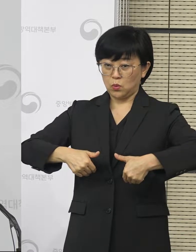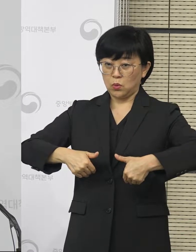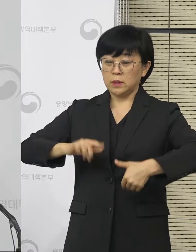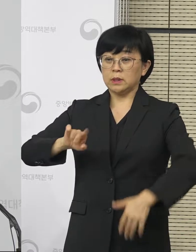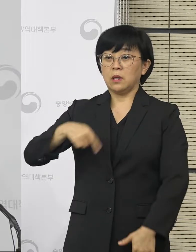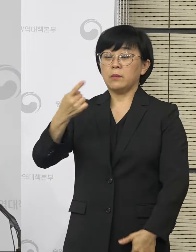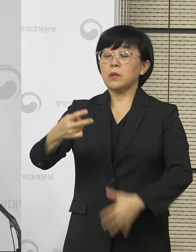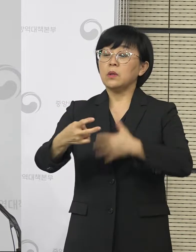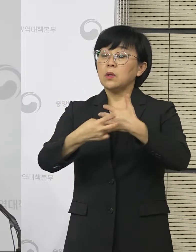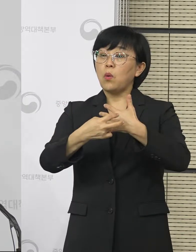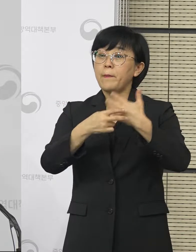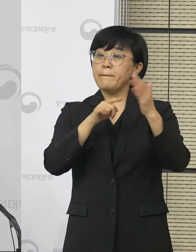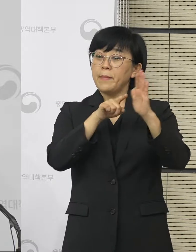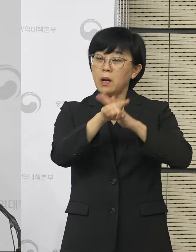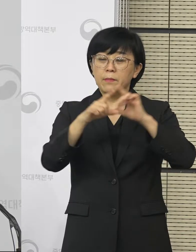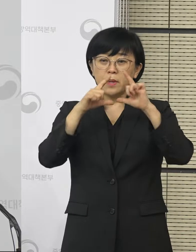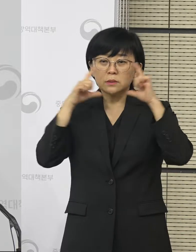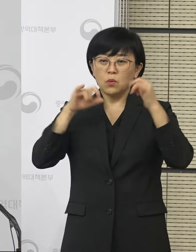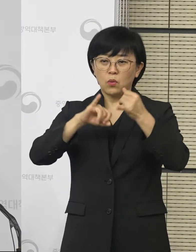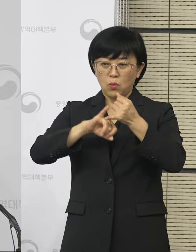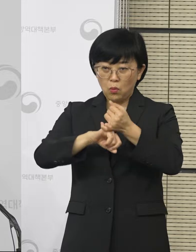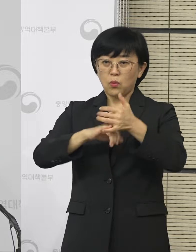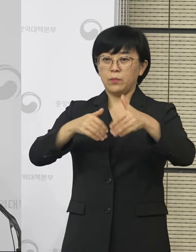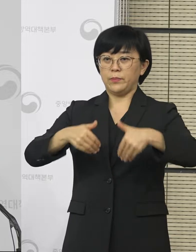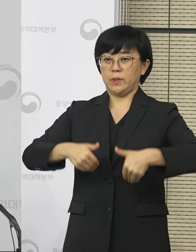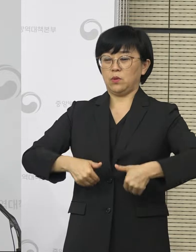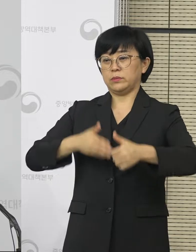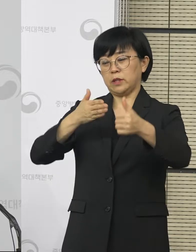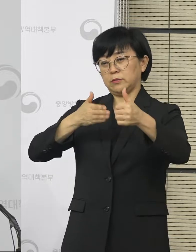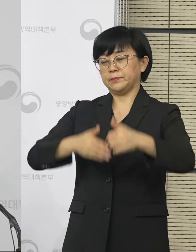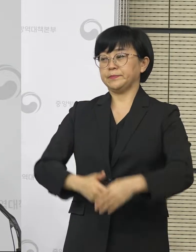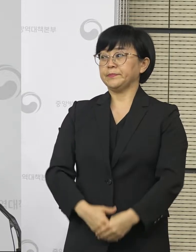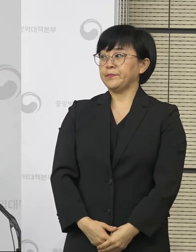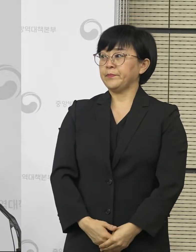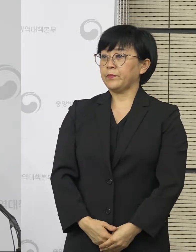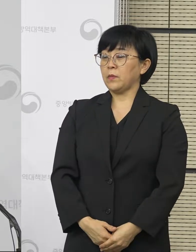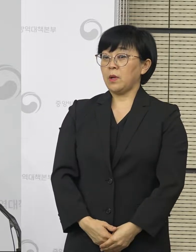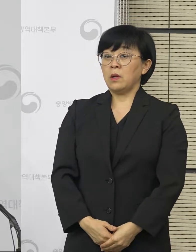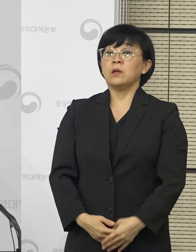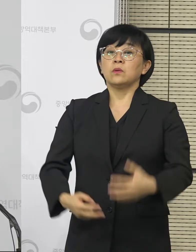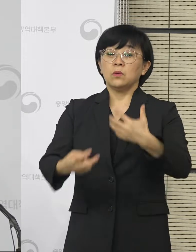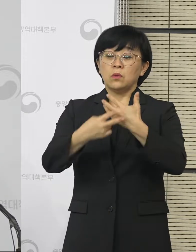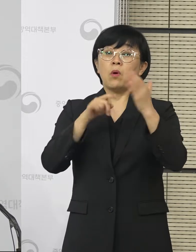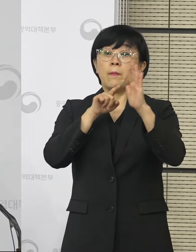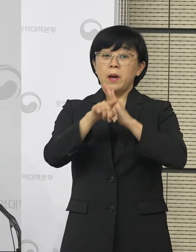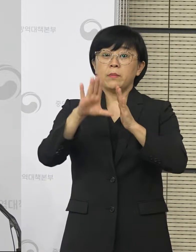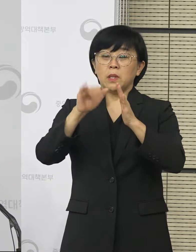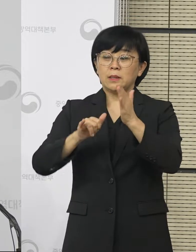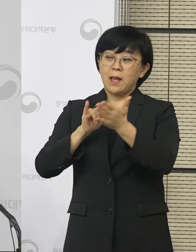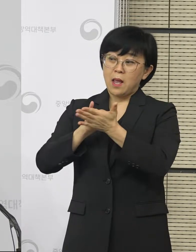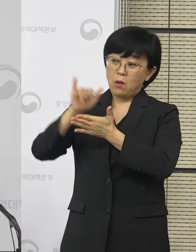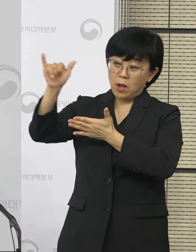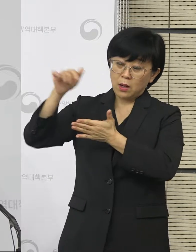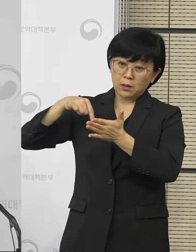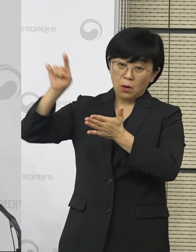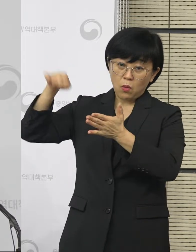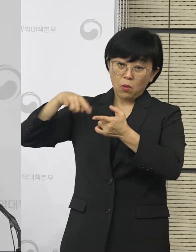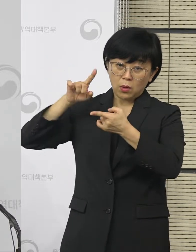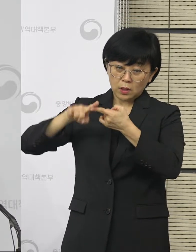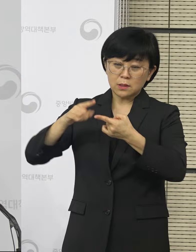마스크를 착용하기, 특히 의료기관 방문 시에는 마스크를 꼭 착용해 주시기를 바랍니다. 또한 의료기관 방문